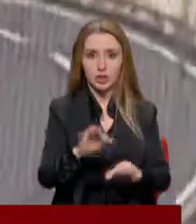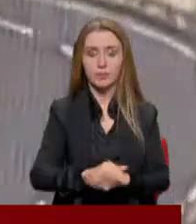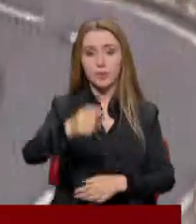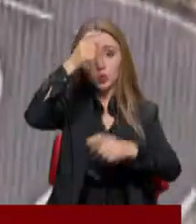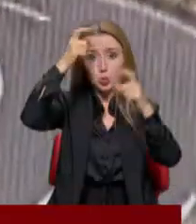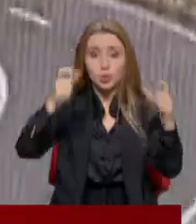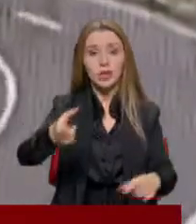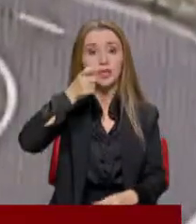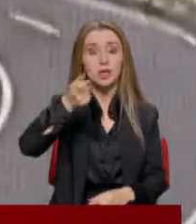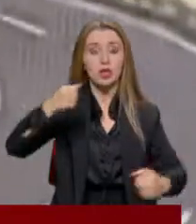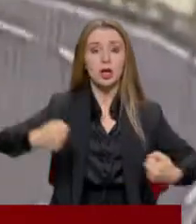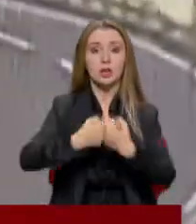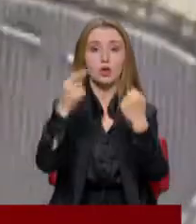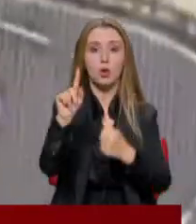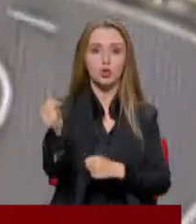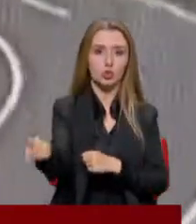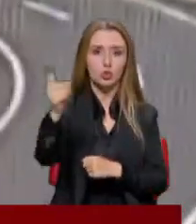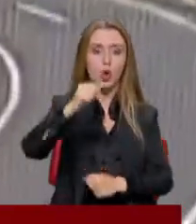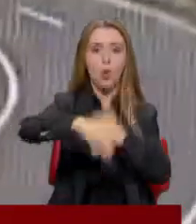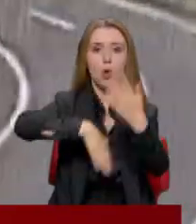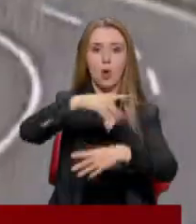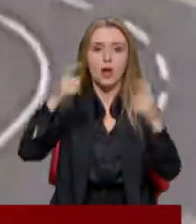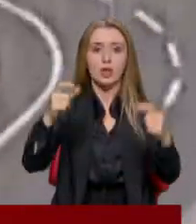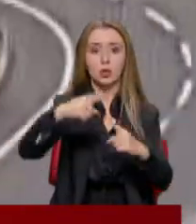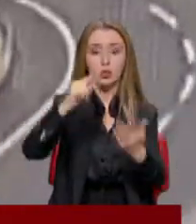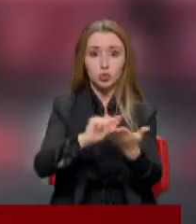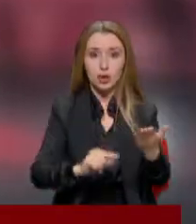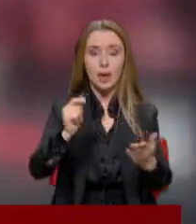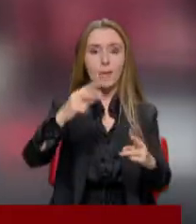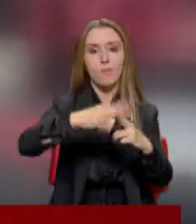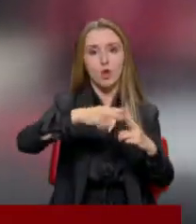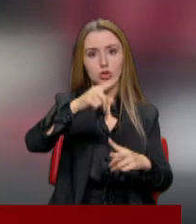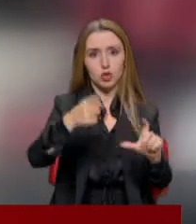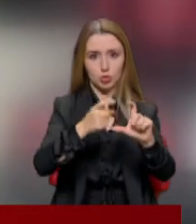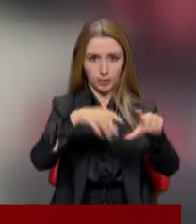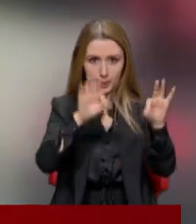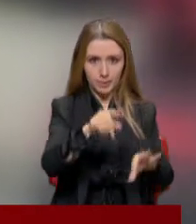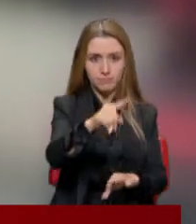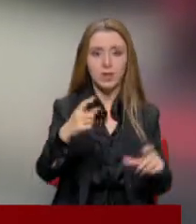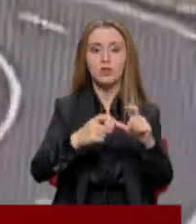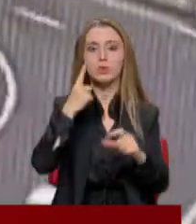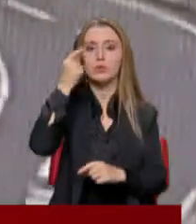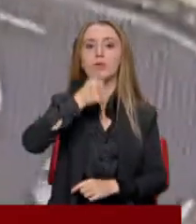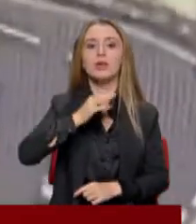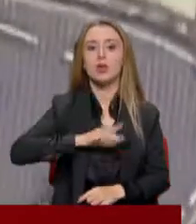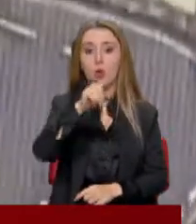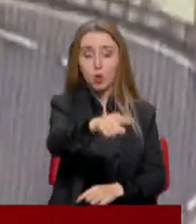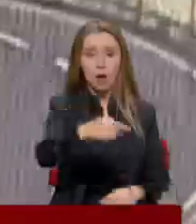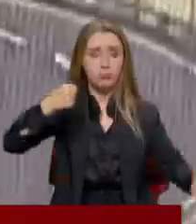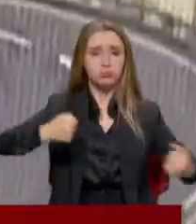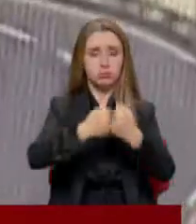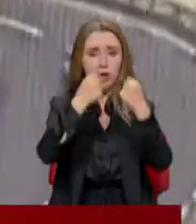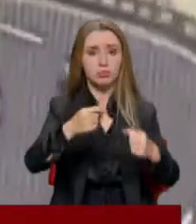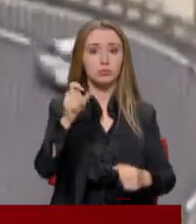türkiyei ssan kazadan Tam 10 gün sonra olay yerinde tutanak tutan polislere soruşturma açıldı Somali cumhurbaşkanının oğlunun çarptığı